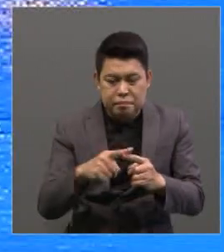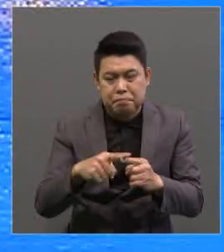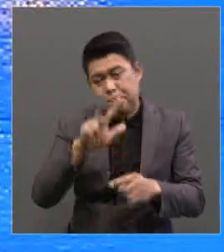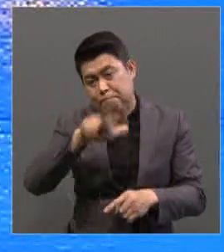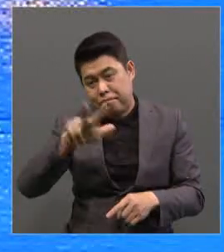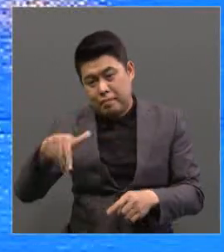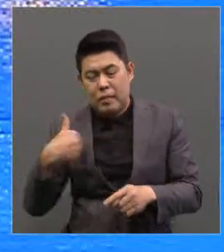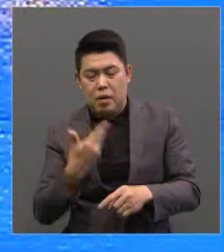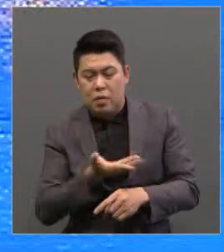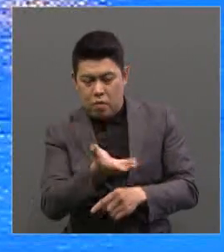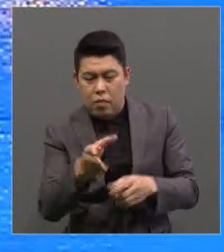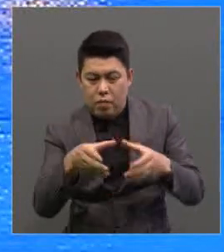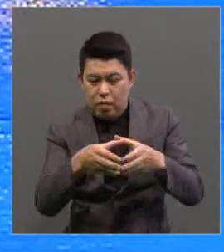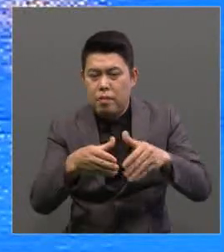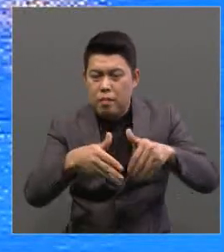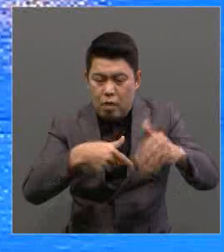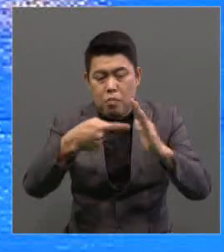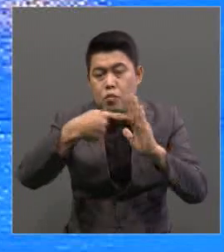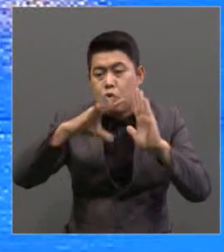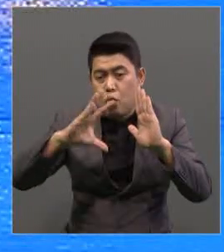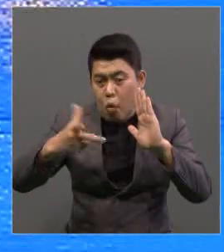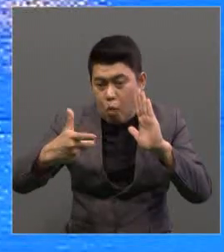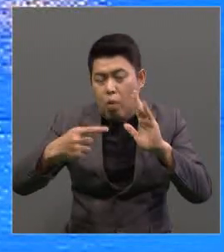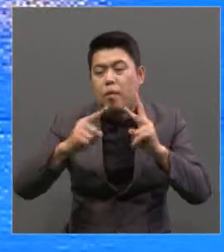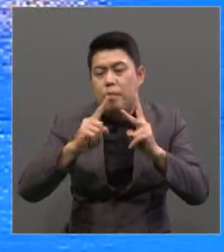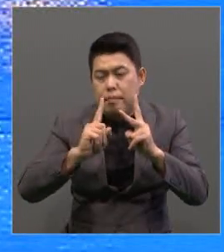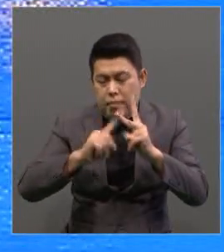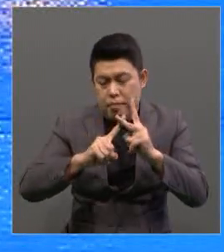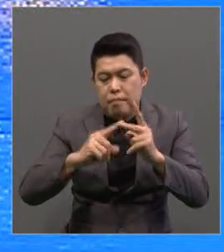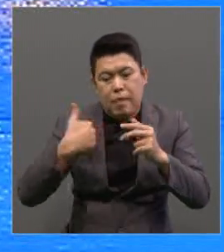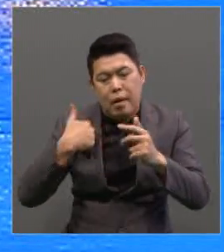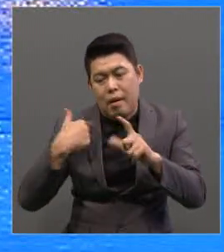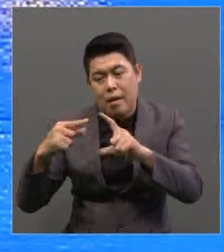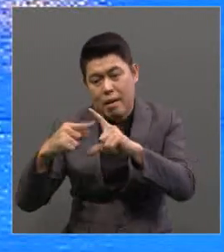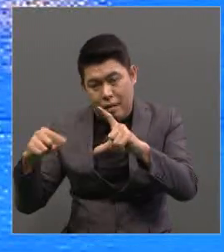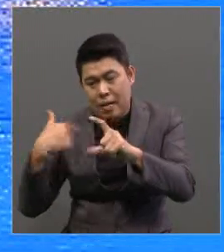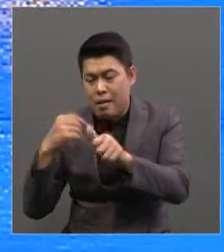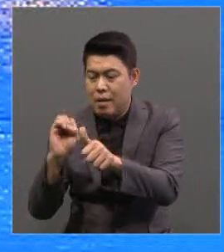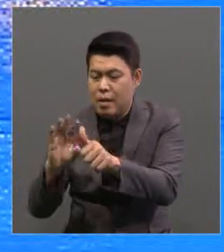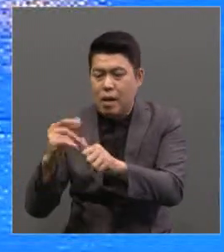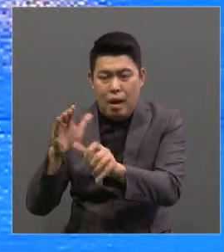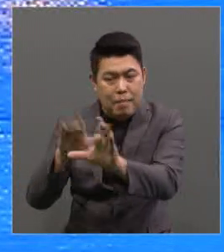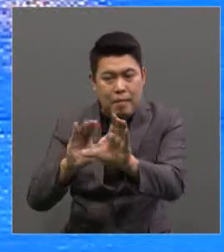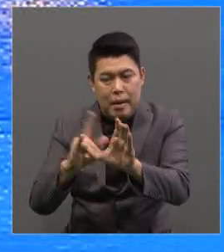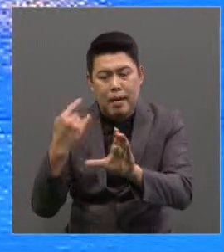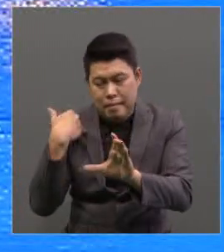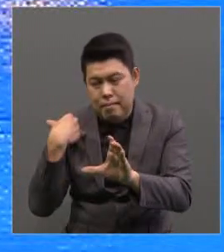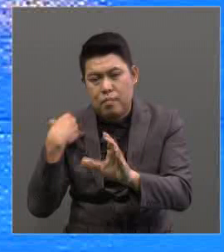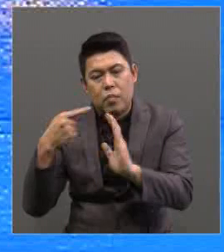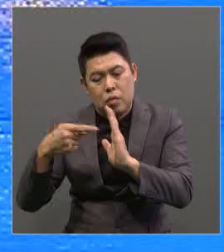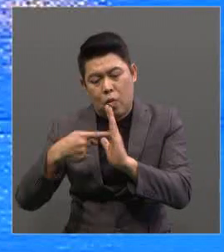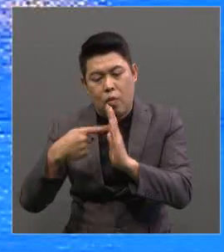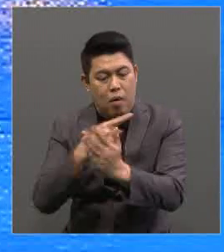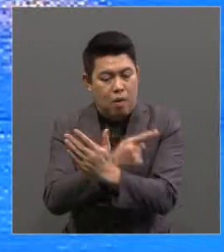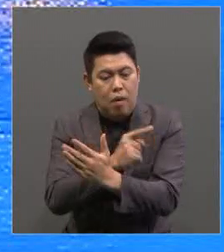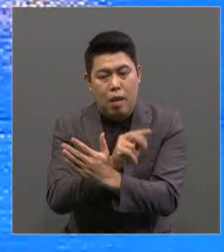ไทยเองผู้ชมฮะไปขอคะแนนเสียงจากชาวพิษณุโลกส่วนทางด้านของพรรคก้าวไกลไปแนะนำตัวว่าที่ผู้สมัครรับเลือกตั้งที่จังหวัด